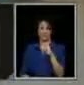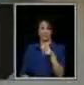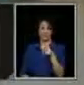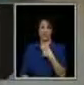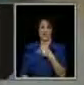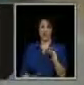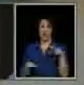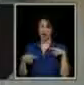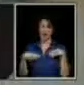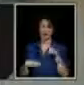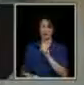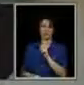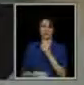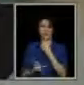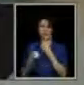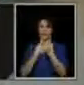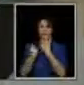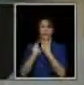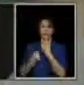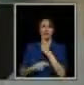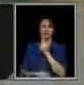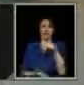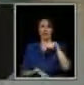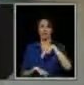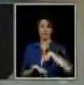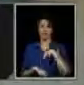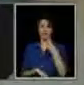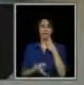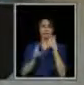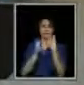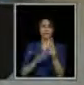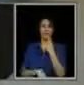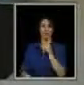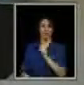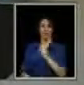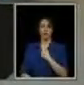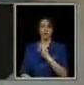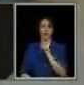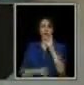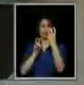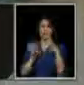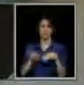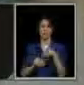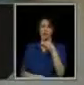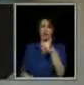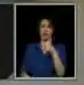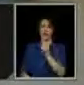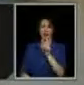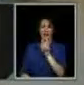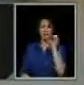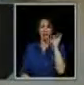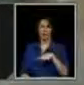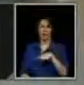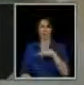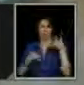אוהבת לנהל שיחות בצורה הזאת ולא בטון הזה ולא בעמידה. אז נשב. לא, אני לא יושבת איתך. אתה לא בא ומתפרץ פה בדלתיים פתוחות. כרגע הכתובת